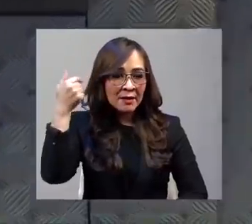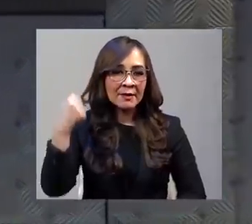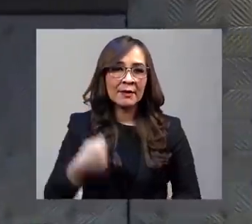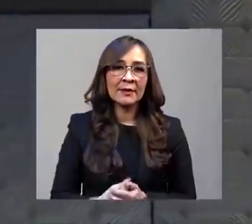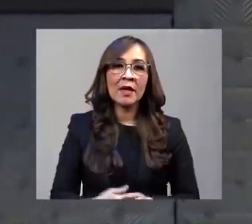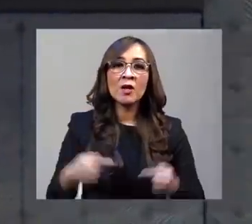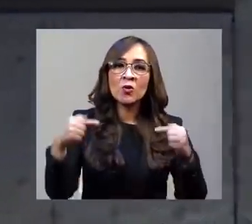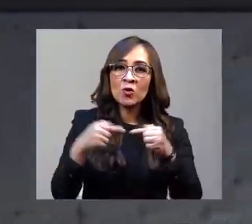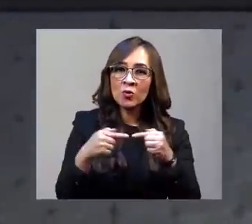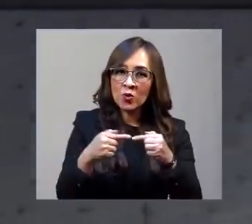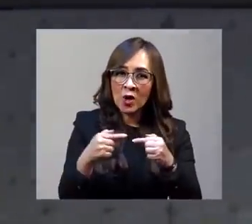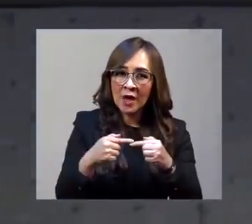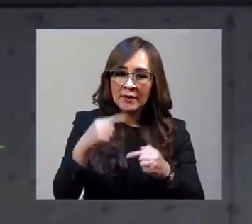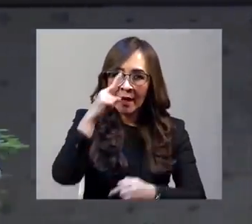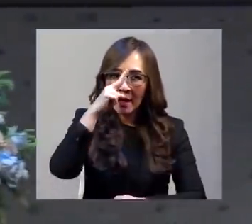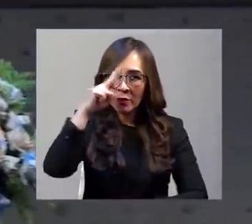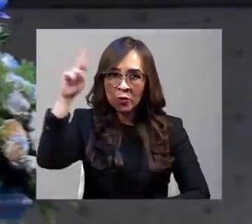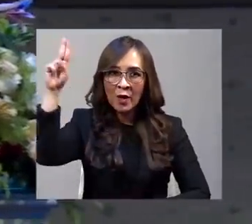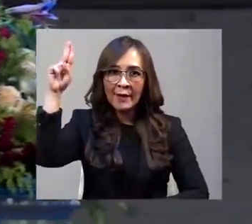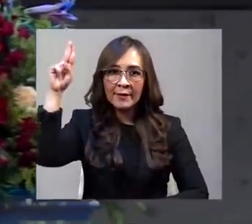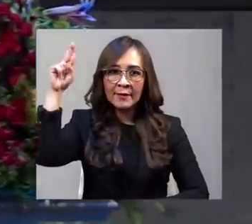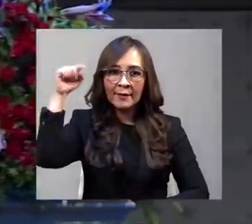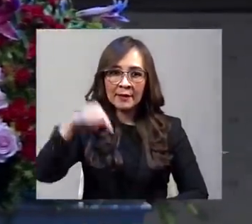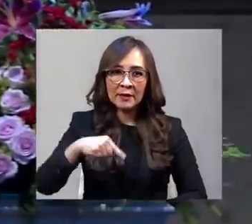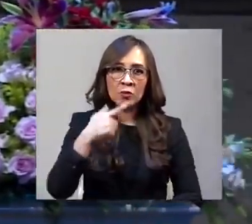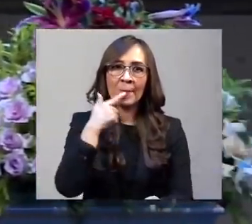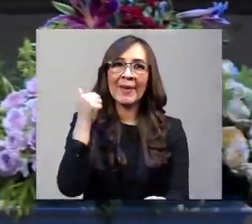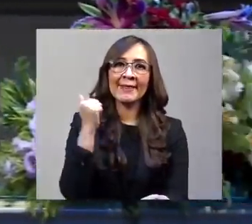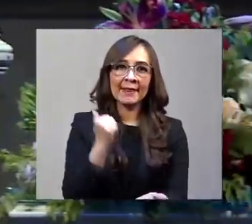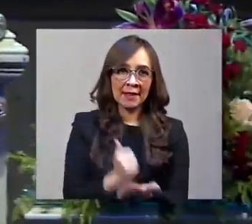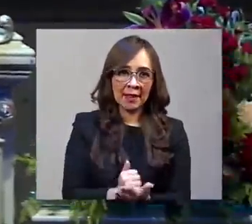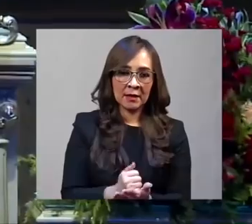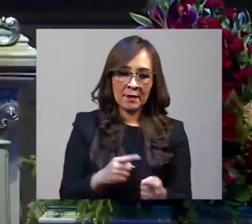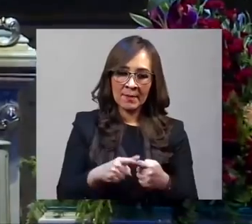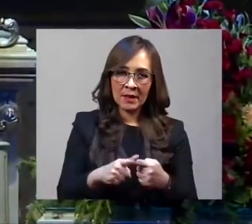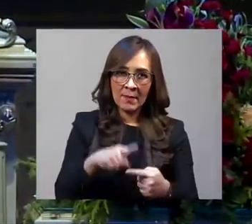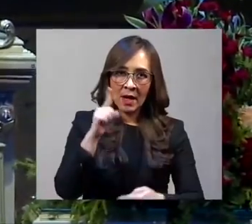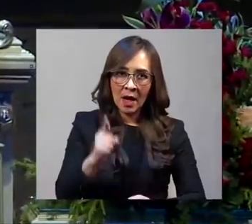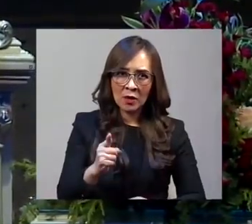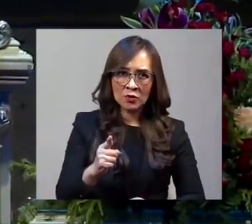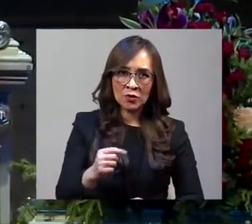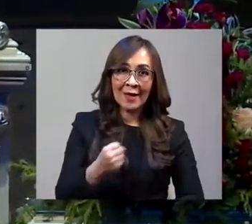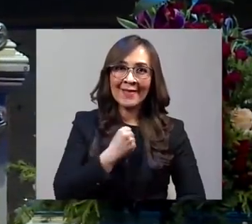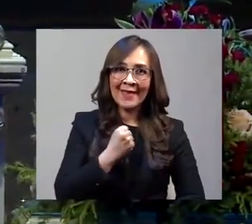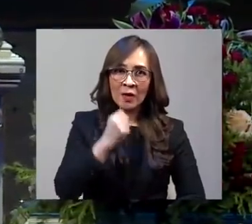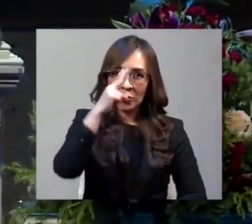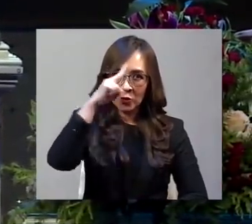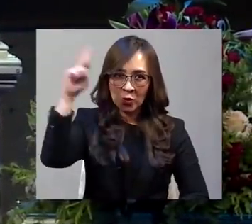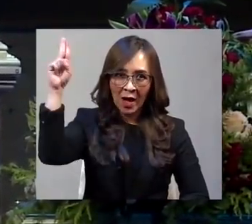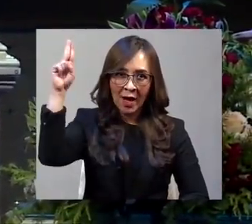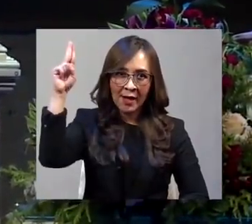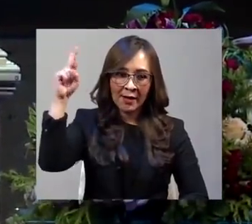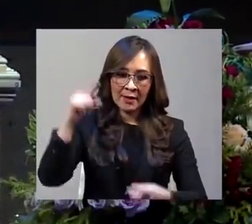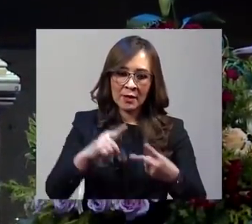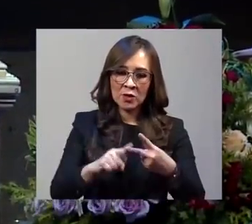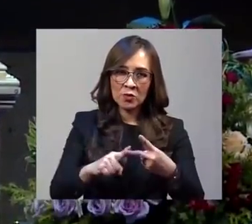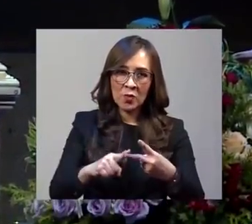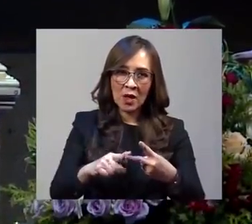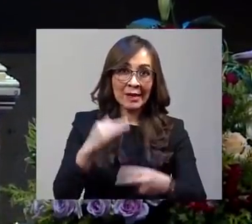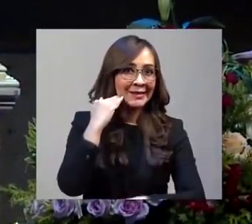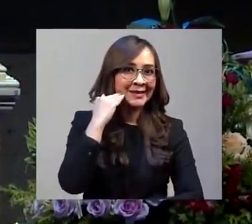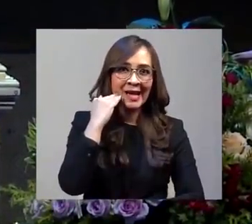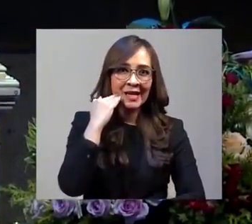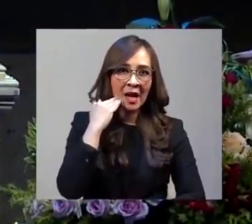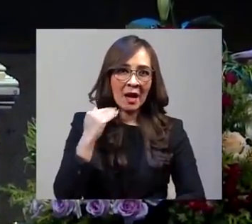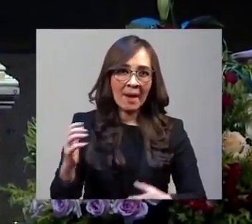Karena saya percaya tiga ini modal yang sangat penting. Yang pertama, kita harus takut akan Tuhan. Yang kedua, kita harus jaga persatuan. Tapi